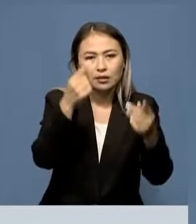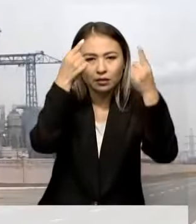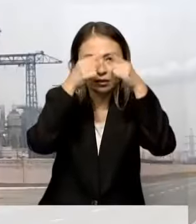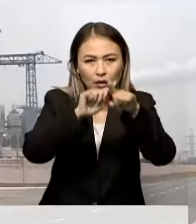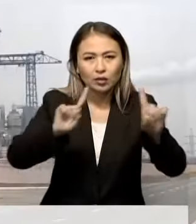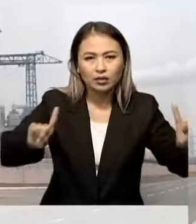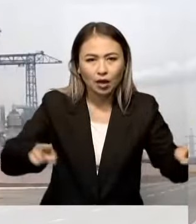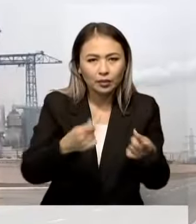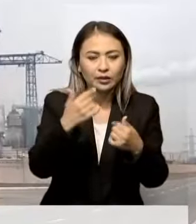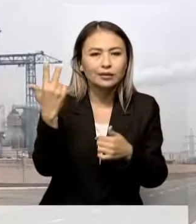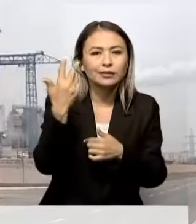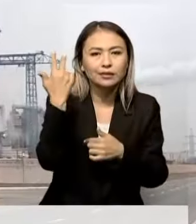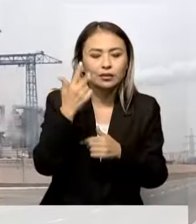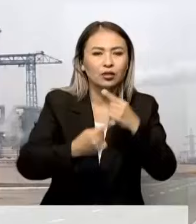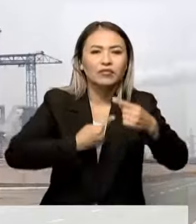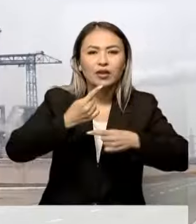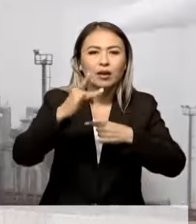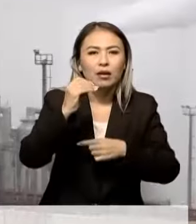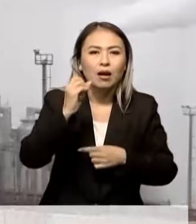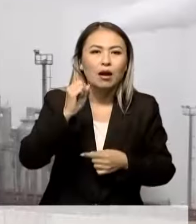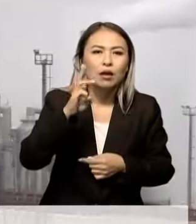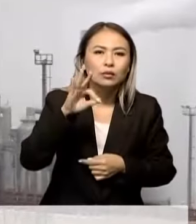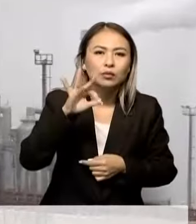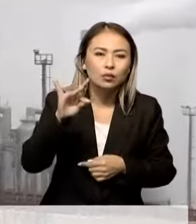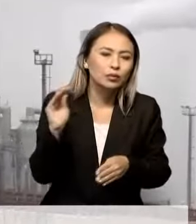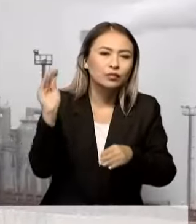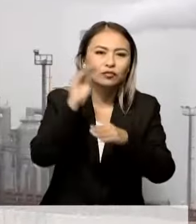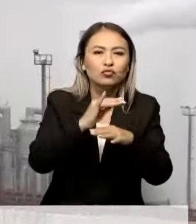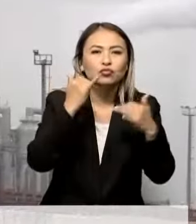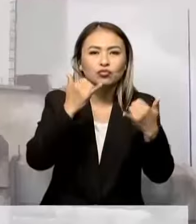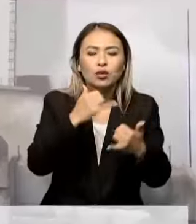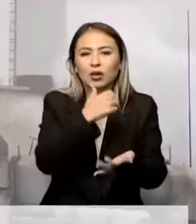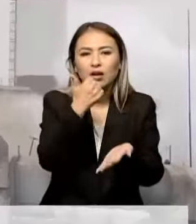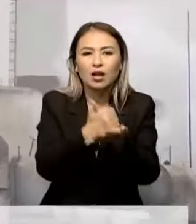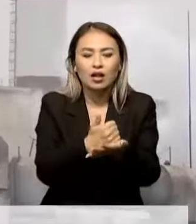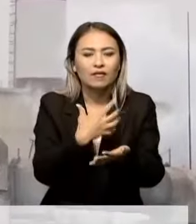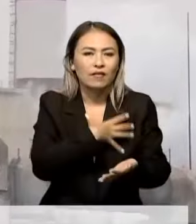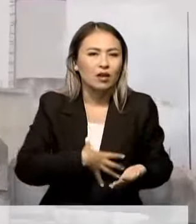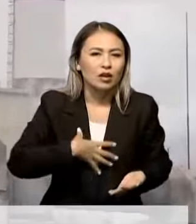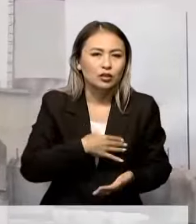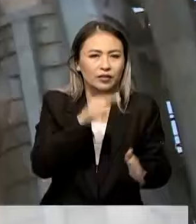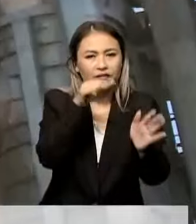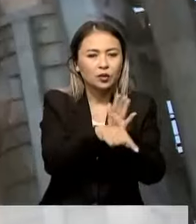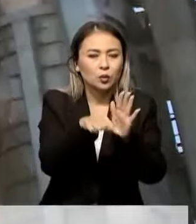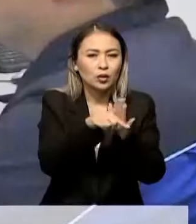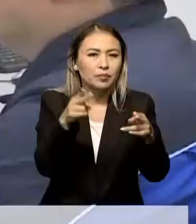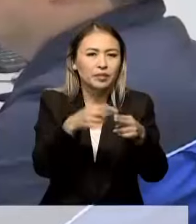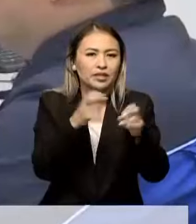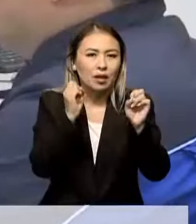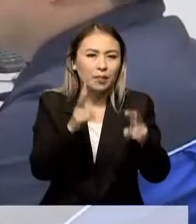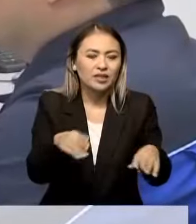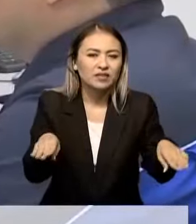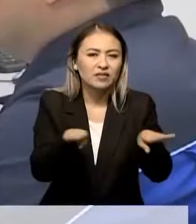дамыды. Енді үшінші буындағы реакторлар қолданысқа енді. Қондырғылардың басты көрсеткіші ішкі қауіпсіздік. Олар